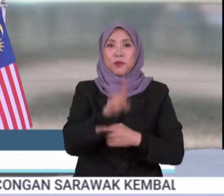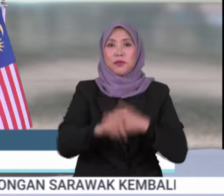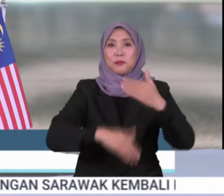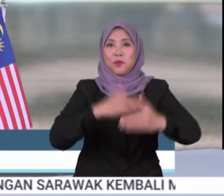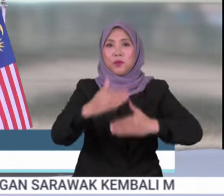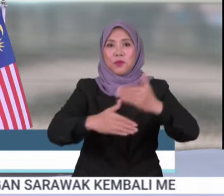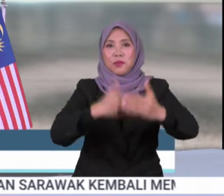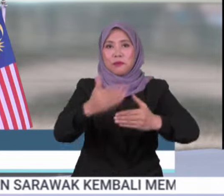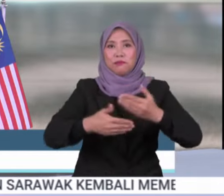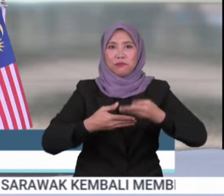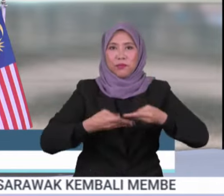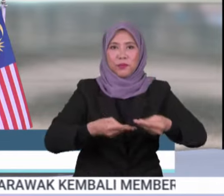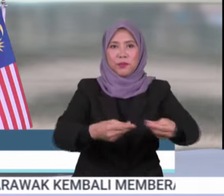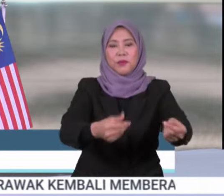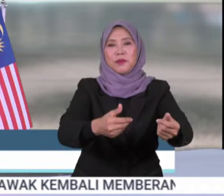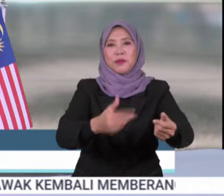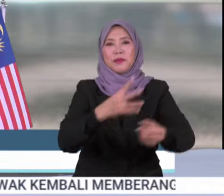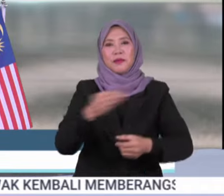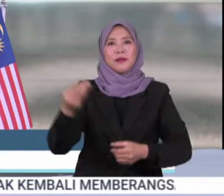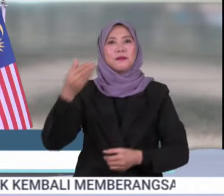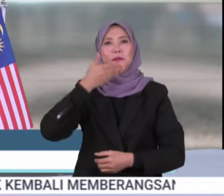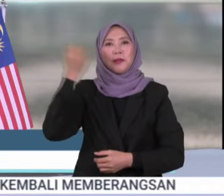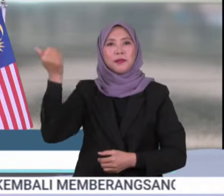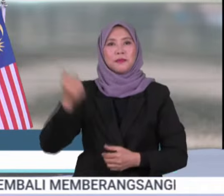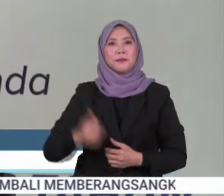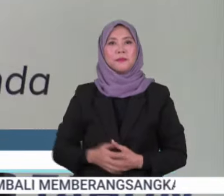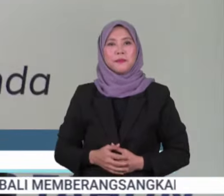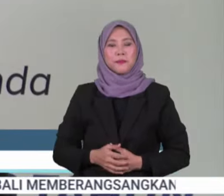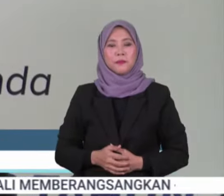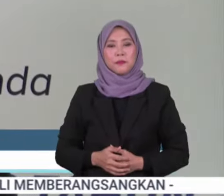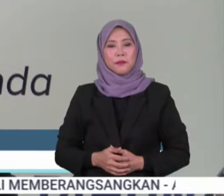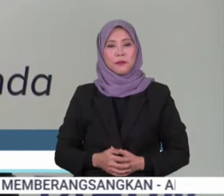proses berjalan dengan lancar dan berkesan